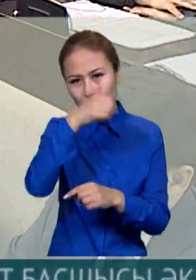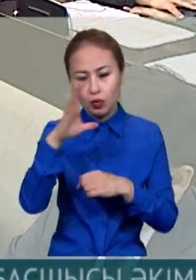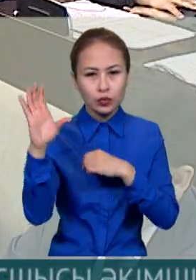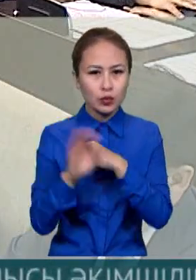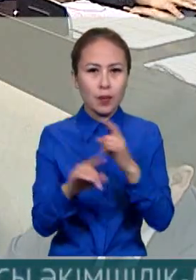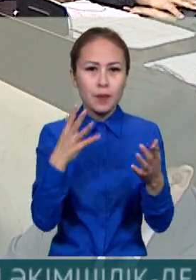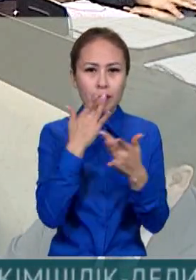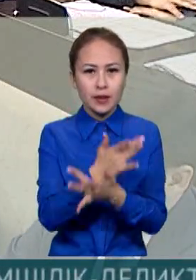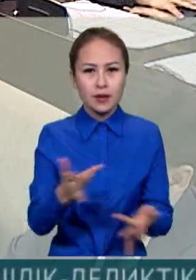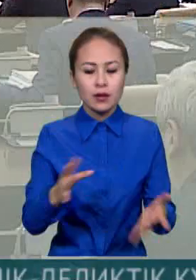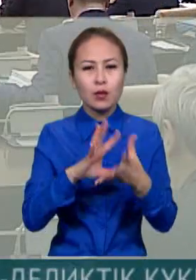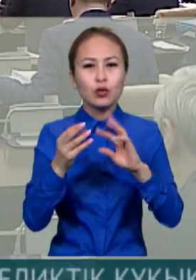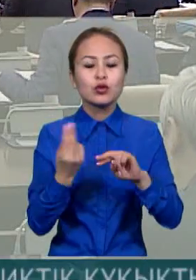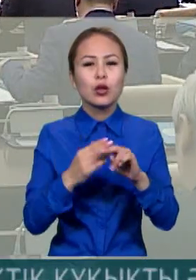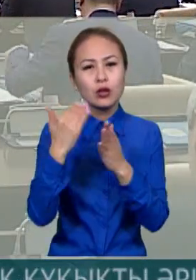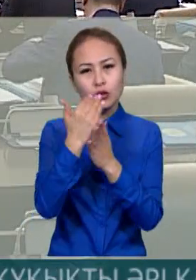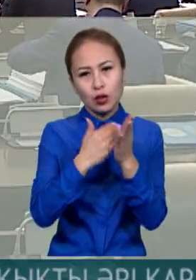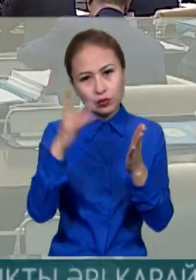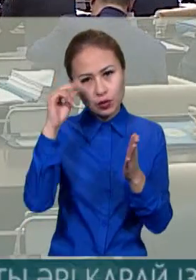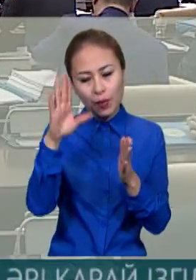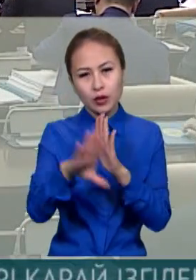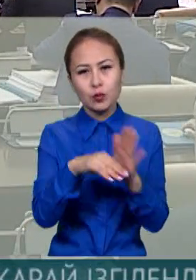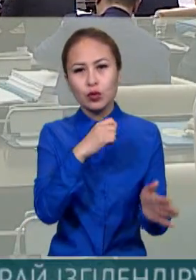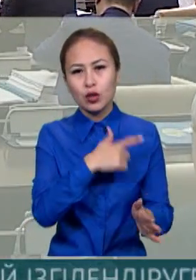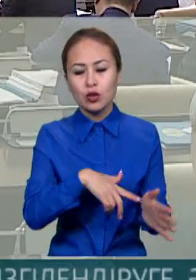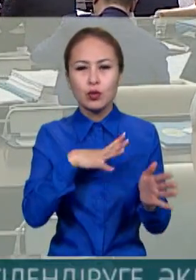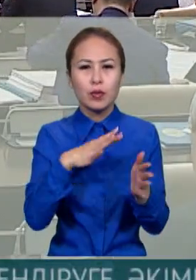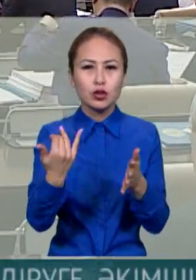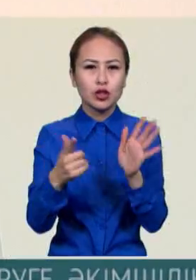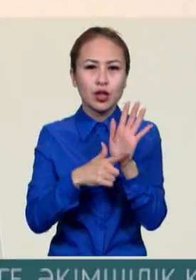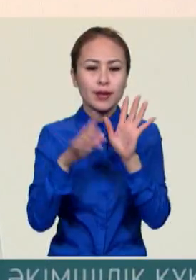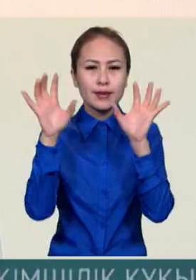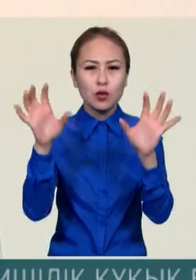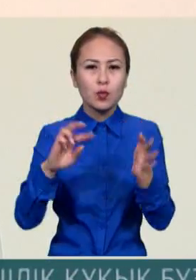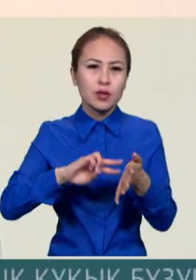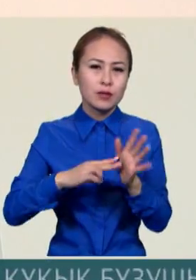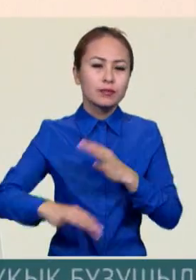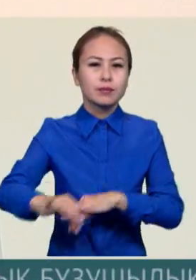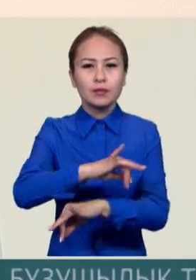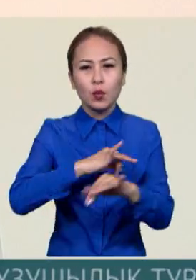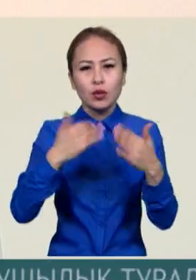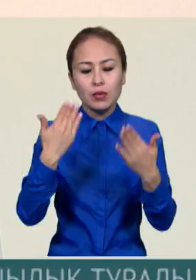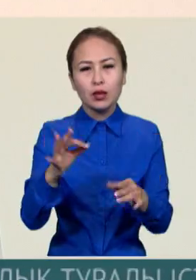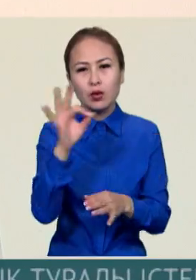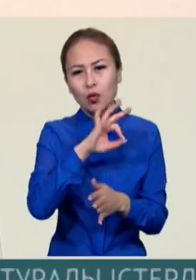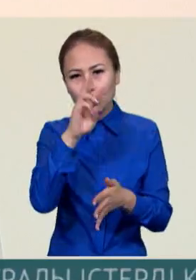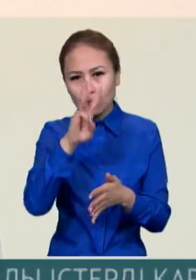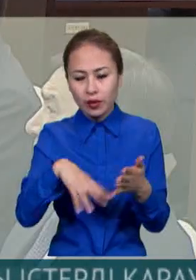жалпы отырысы. Бүгінгі күн тәртібі де ауқымды болды. Депутаттар тұтас 7 заң жобасын талқылады. Арасында